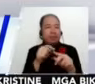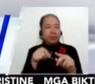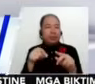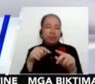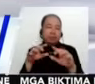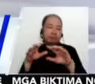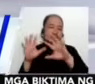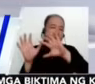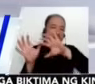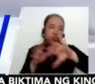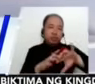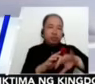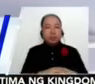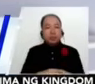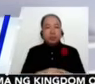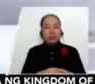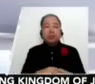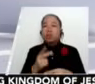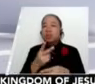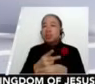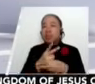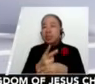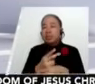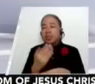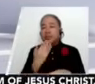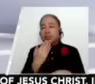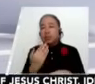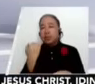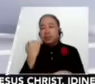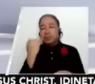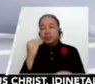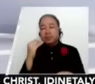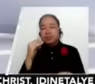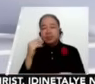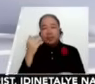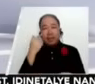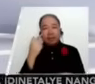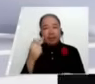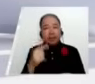Amen. Ingat at maraming salamat. Jasmine Gabriel Galvan ng GMA Regional TV.